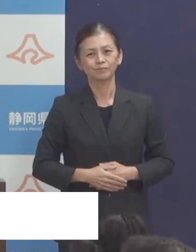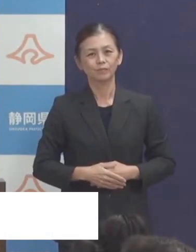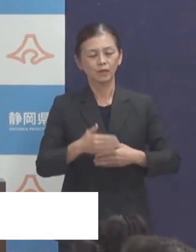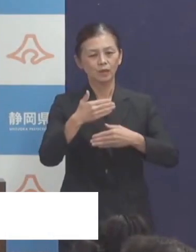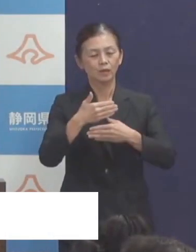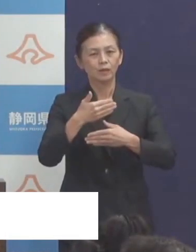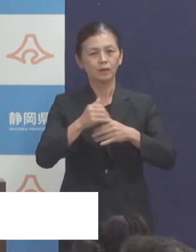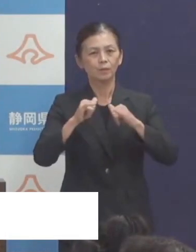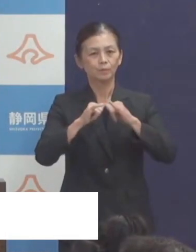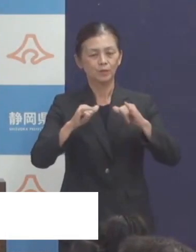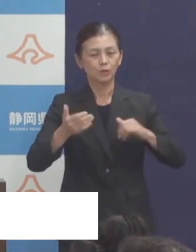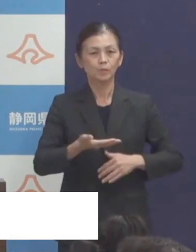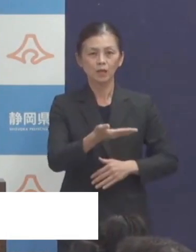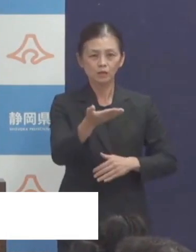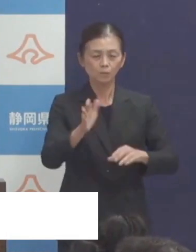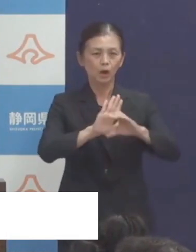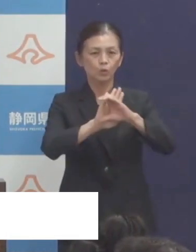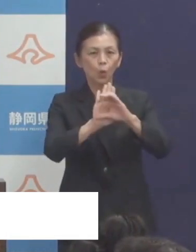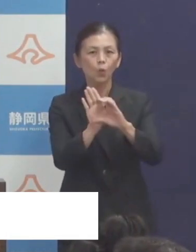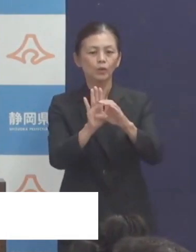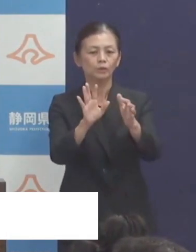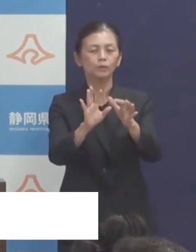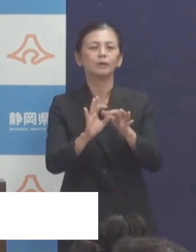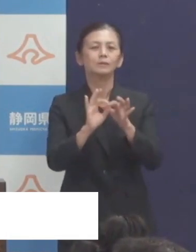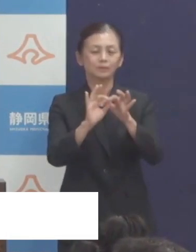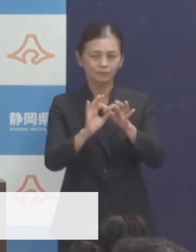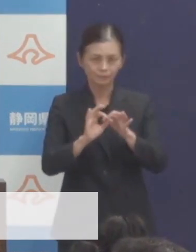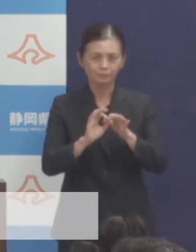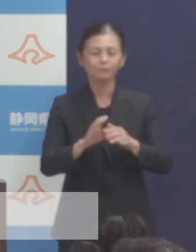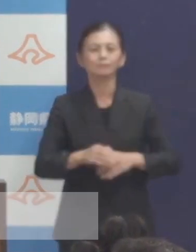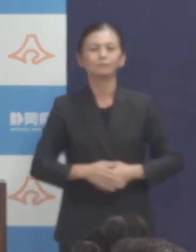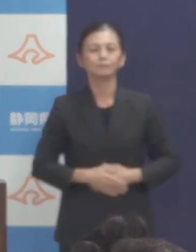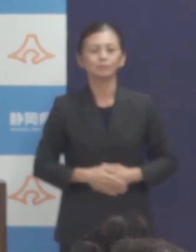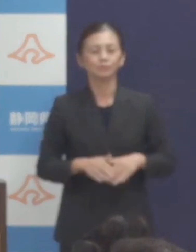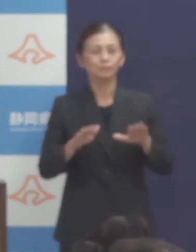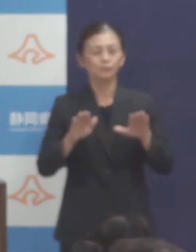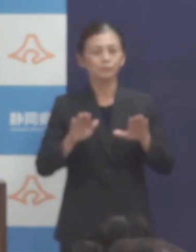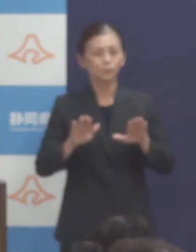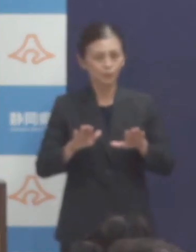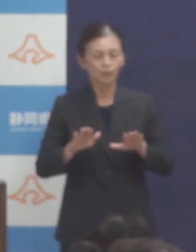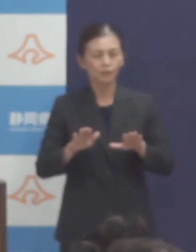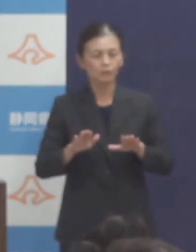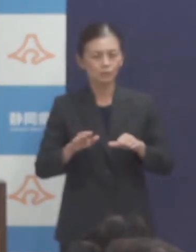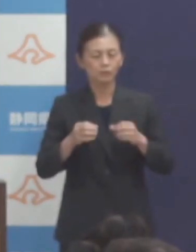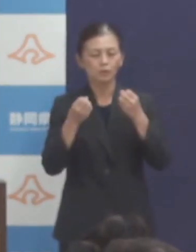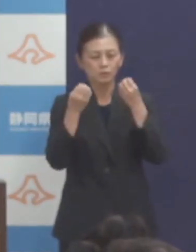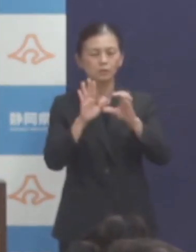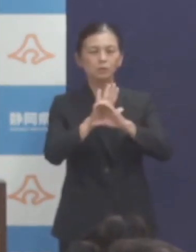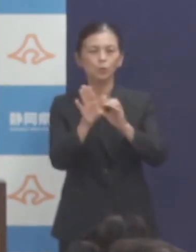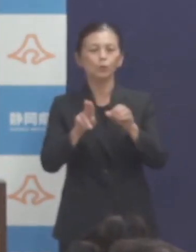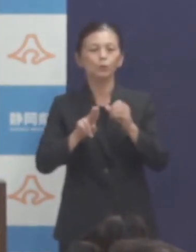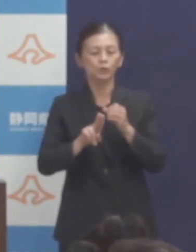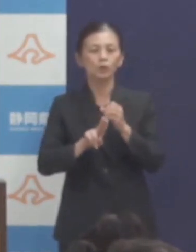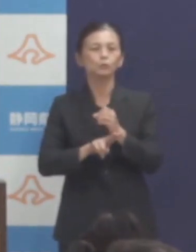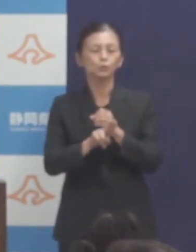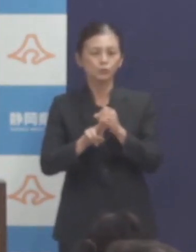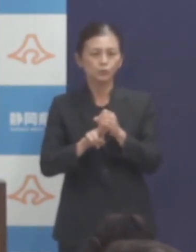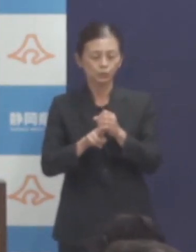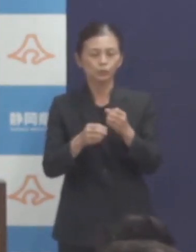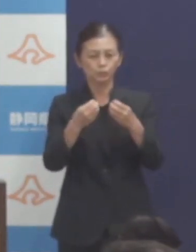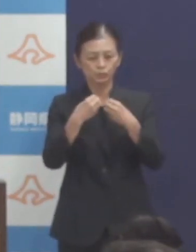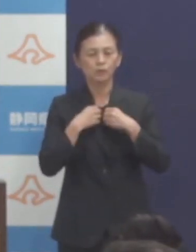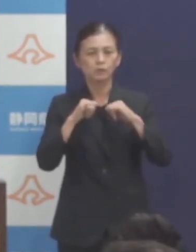県民の皆様へのメッセージ、コロナウイルス関係でございますけれども、本県の新型コロナウイルスの感染者数